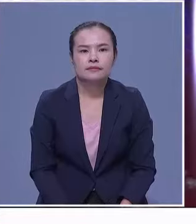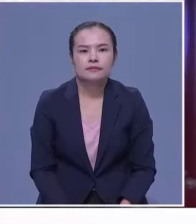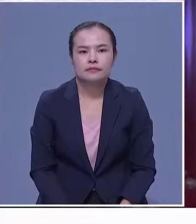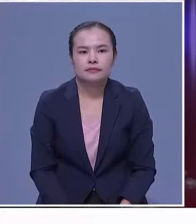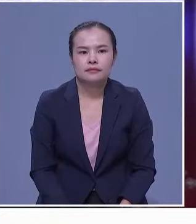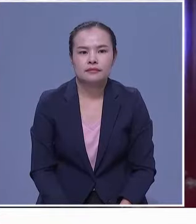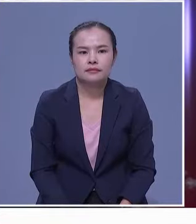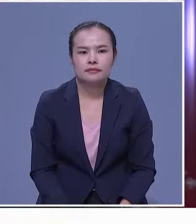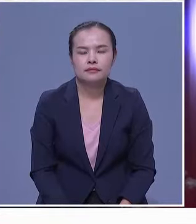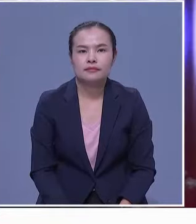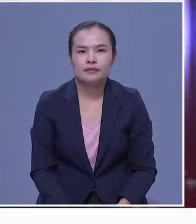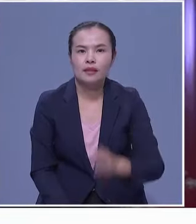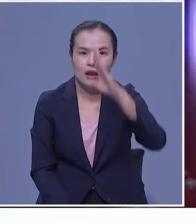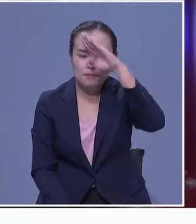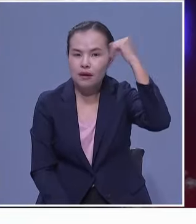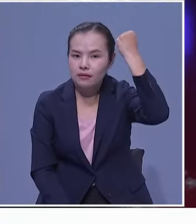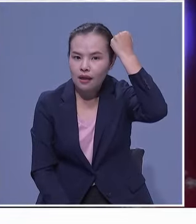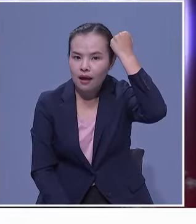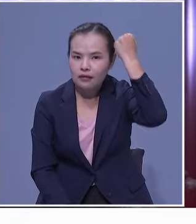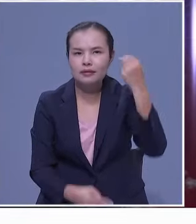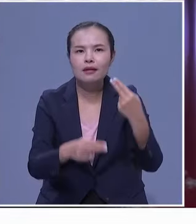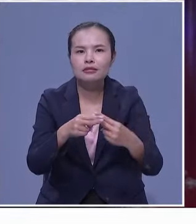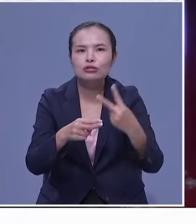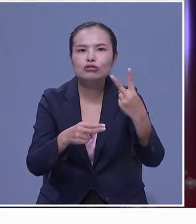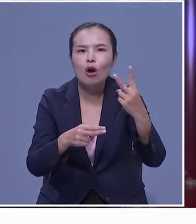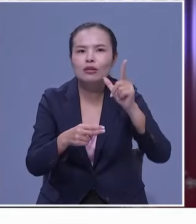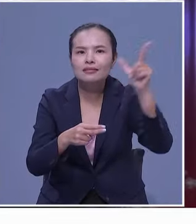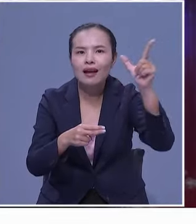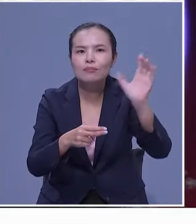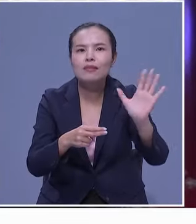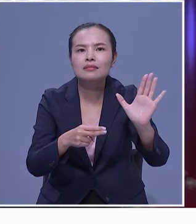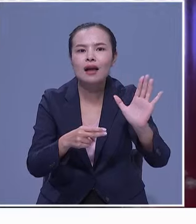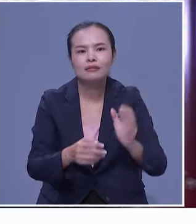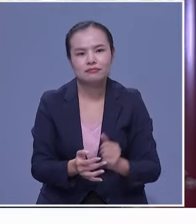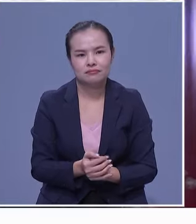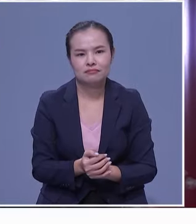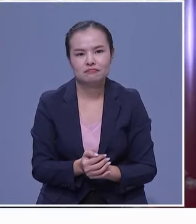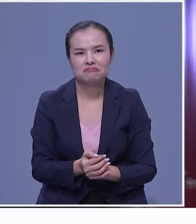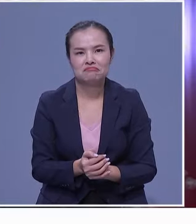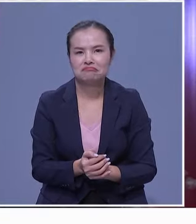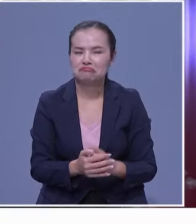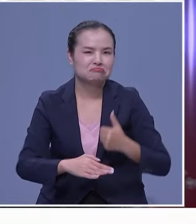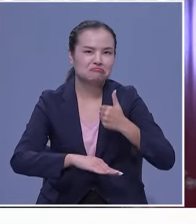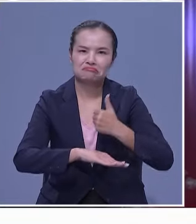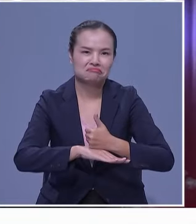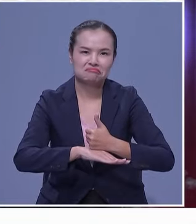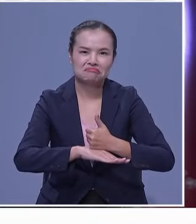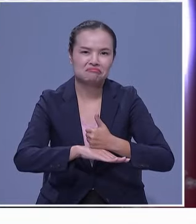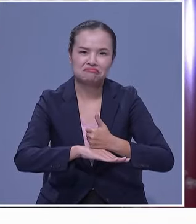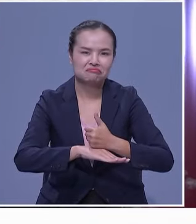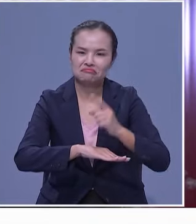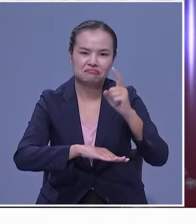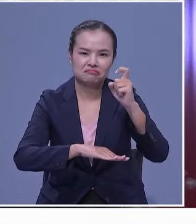คือคุณแพทองธารเนี่ยถ้าไม่ใช่นามสกุลชินวัตรเนี่ย ค่ะ หนึ่งก็คือไม่มีทางได้เป็นหัวหน้าพรรคเ